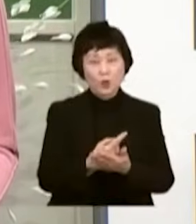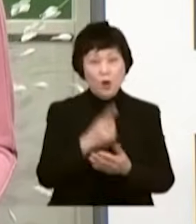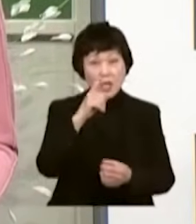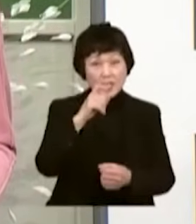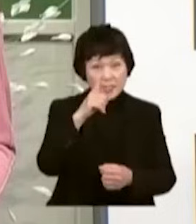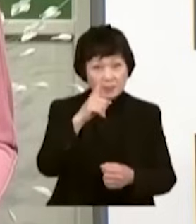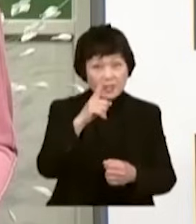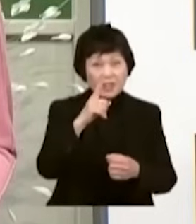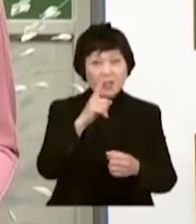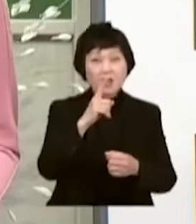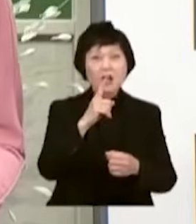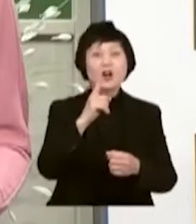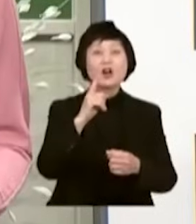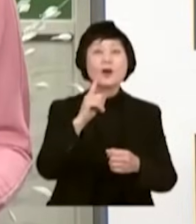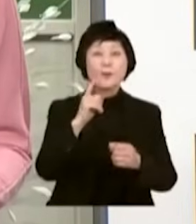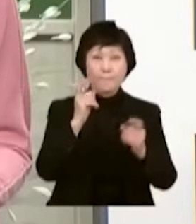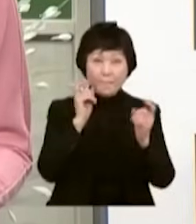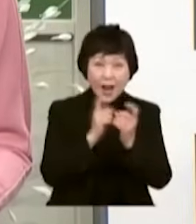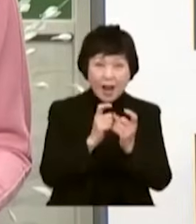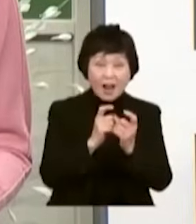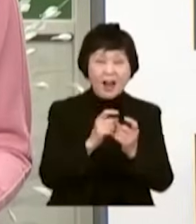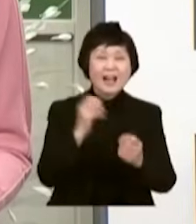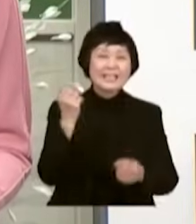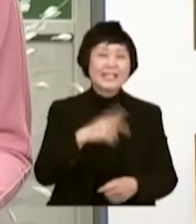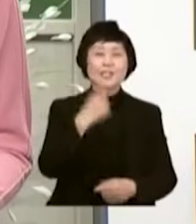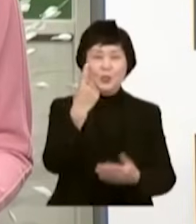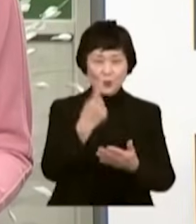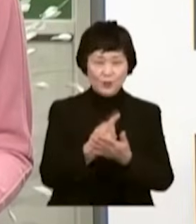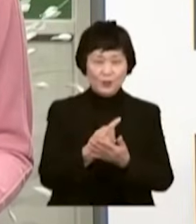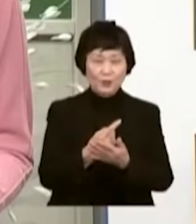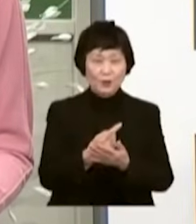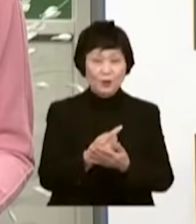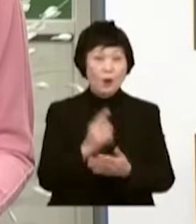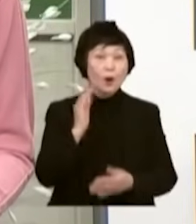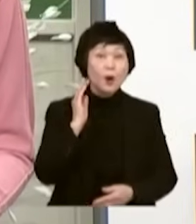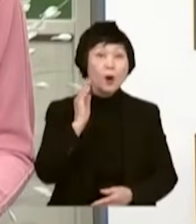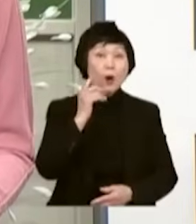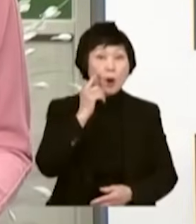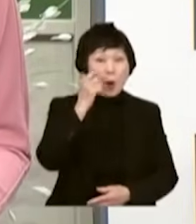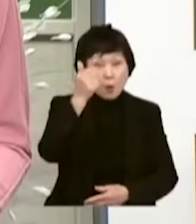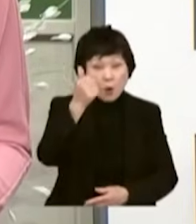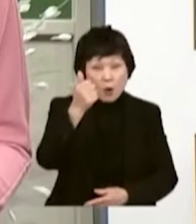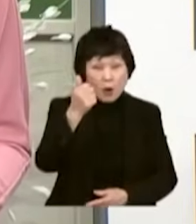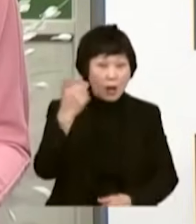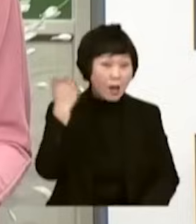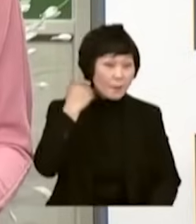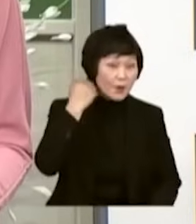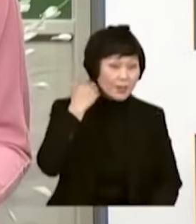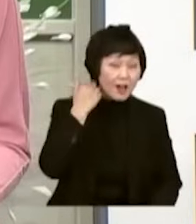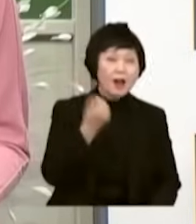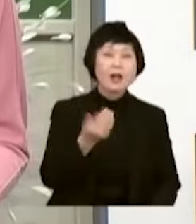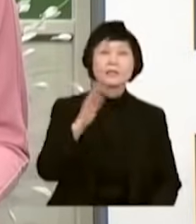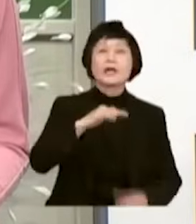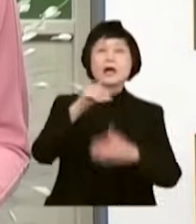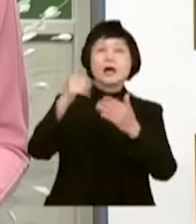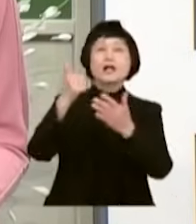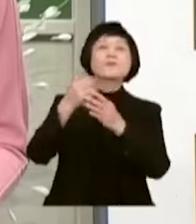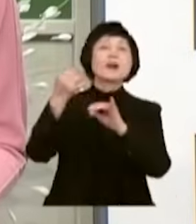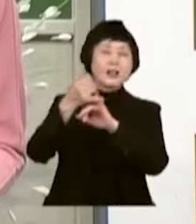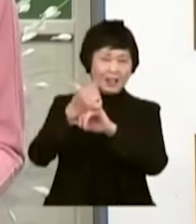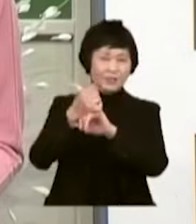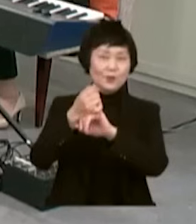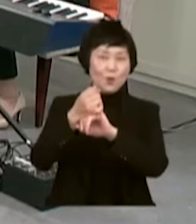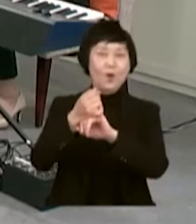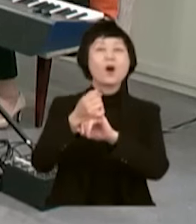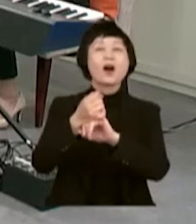거예요. 그 약속을 네. 지키신 그러니까. 거예요. 네. 네. 난 그동안에 우리 저 목사님 어디 가셨나 그랬더니 네. 그 약속을 하셨구나. 네. 하나님하고. 네.